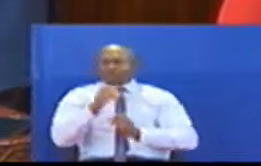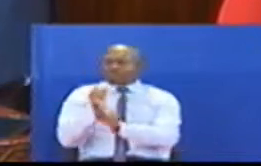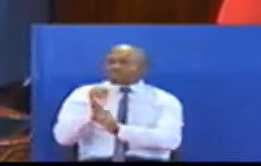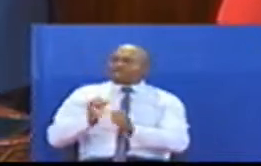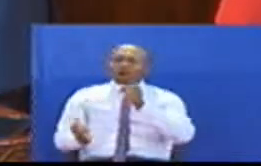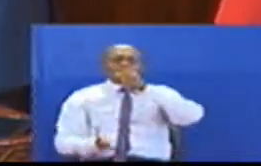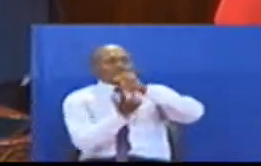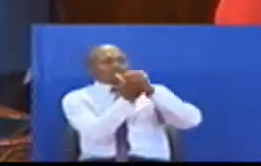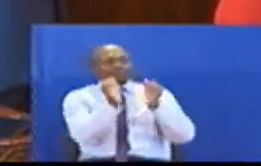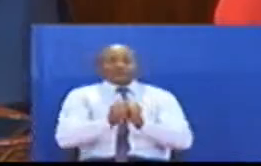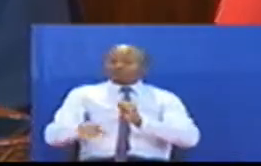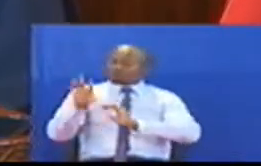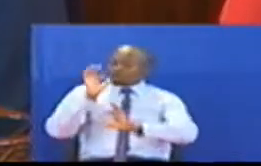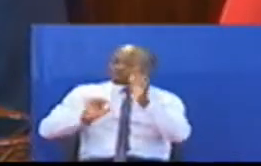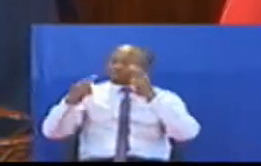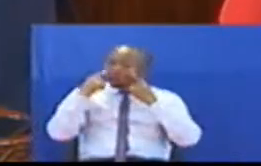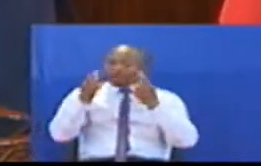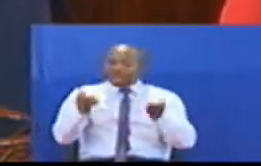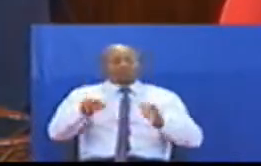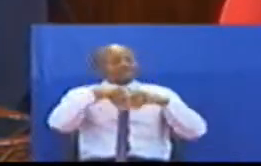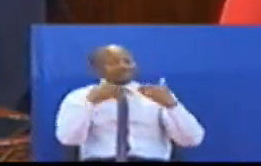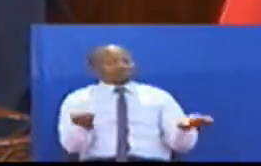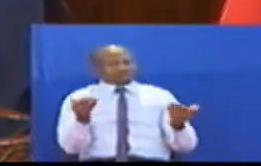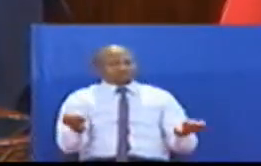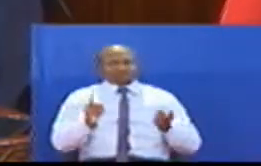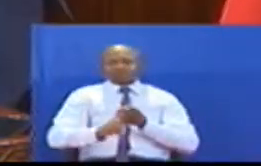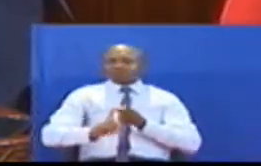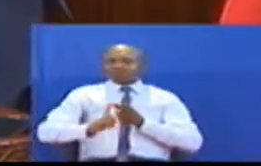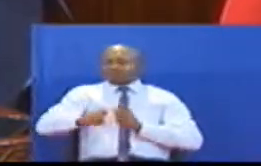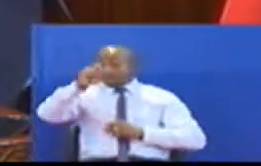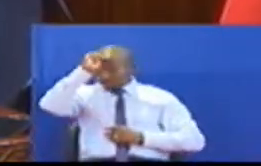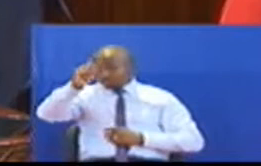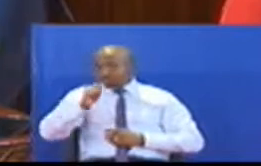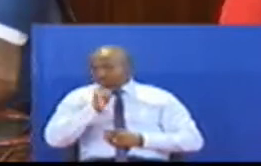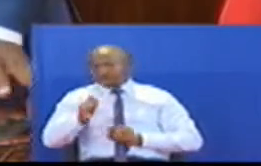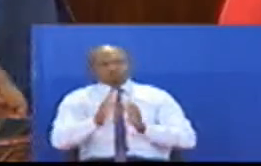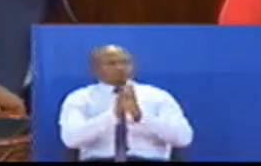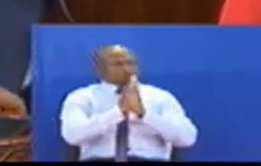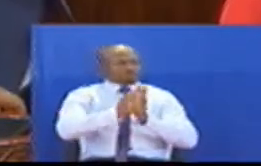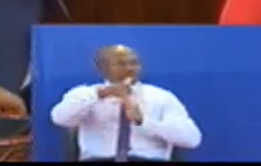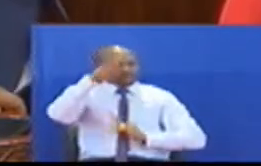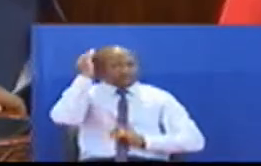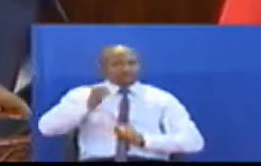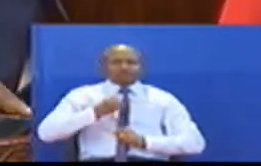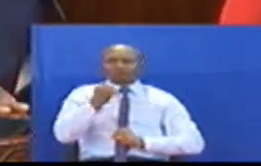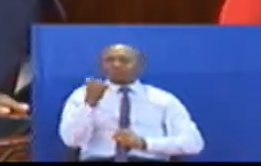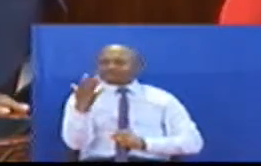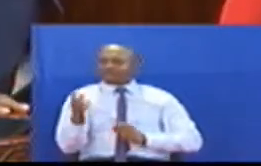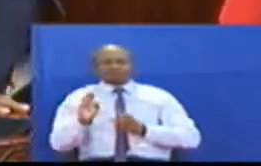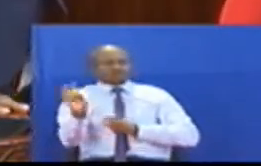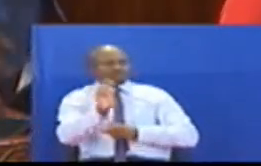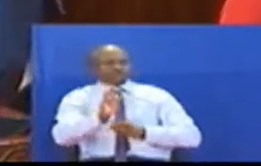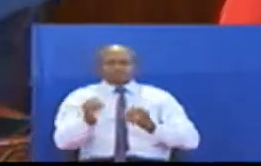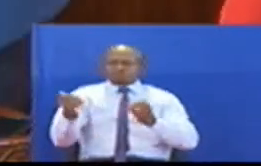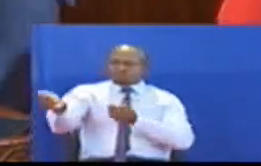Habari ya uchaguzi na hoja mnaziona hapa hazipo. Mheshimiwa Spika, tunashukuru serikali ya awamu ya tano kwa kusimamia ukusanyaji wa